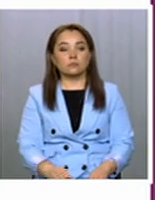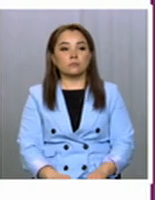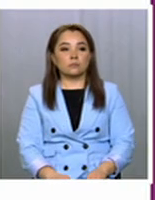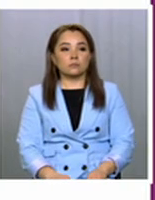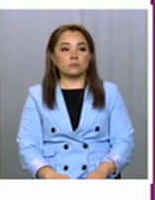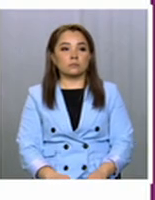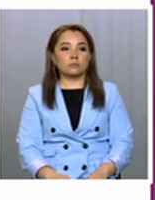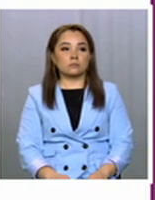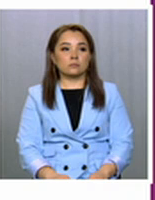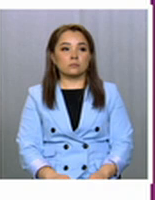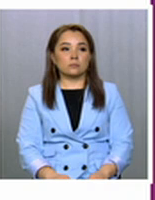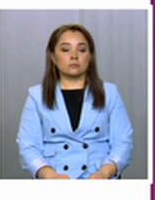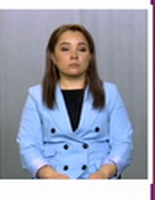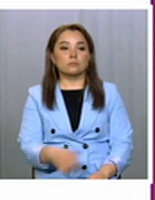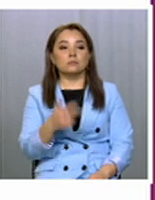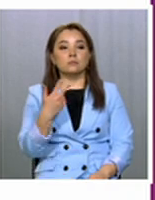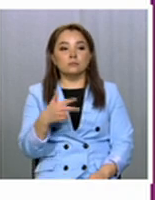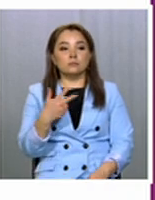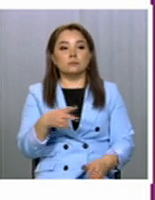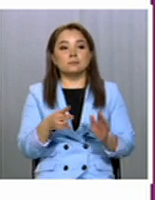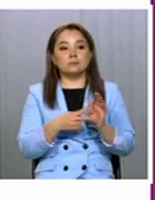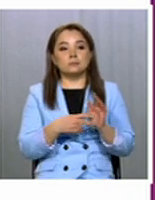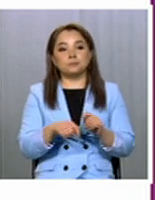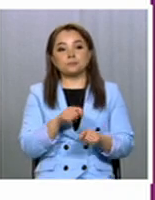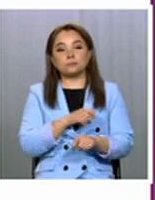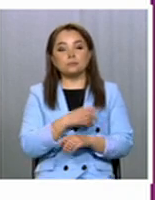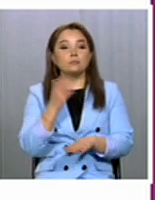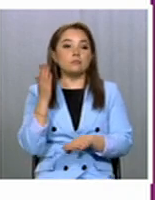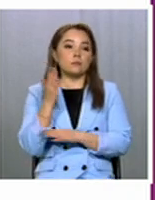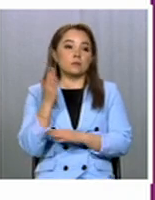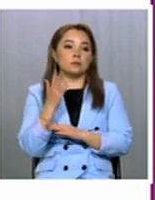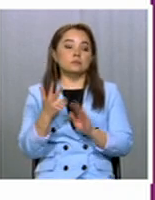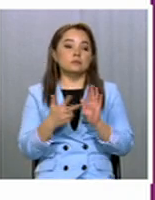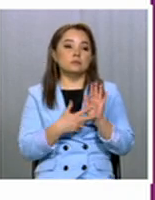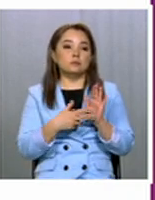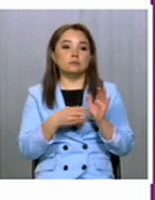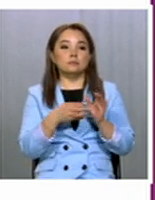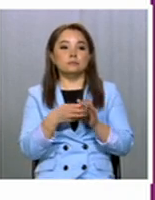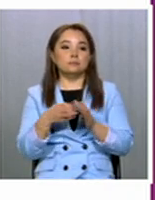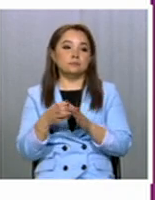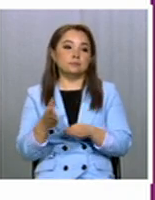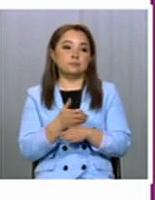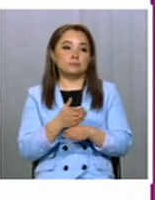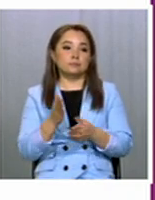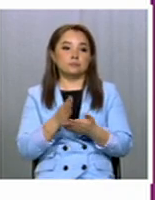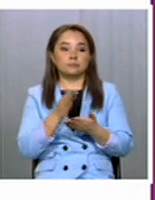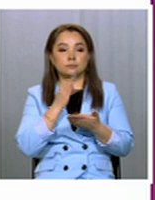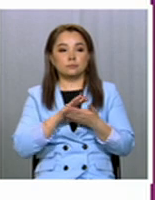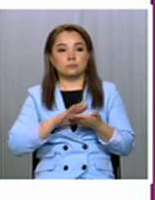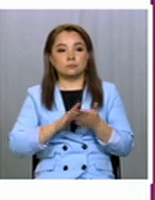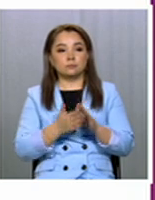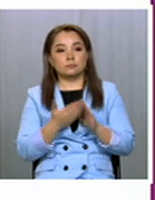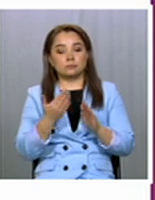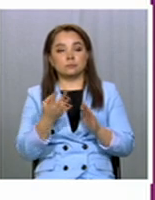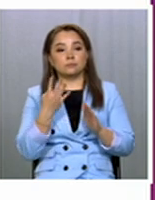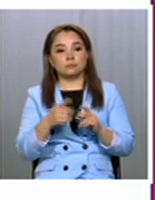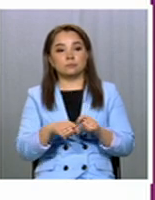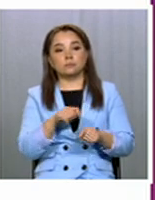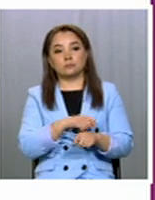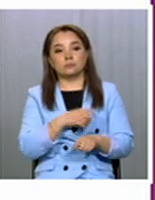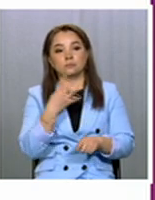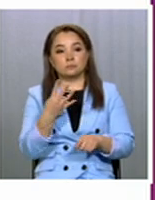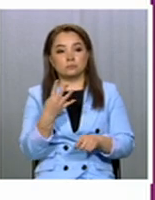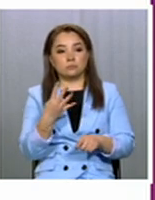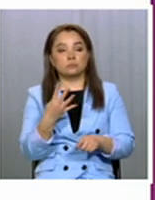үшінші мысал, ол 37 метр ағашты 8 бөлікке бөлу. Бұл жағдайда 4 метрдан 3